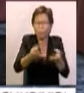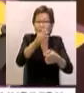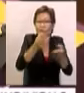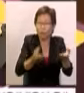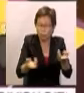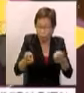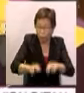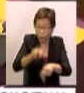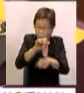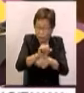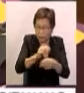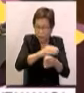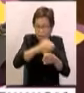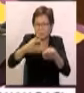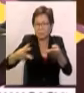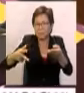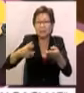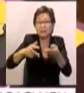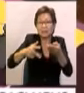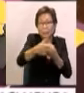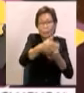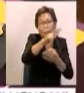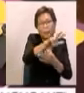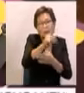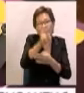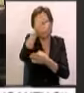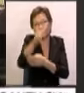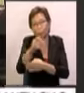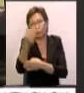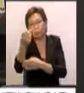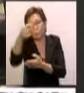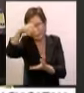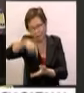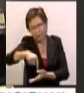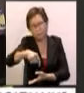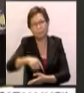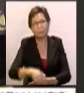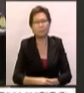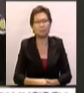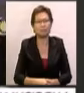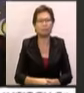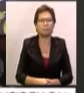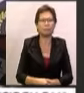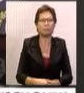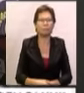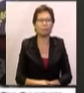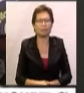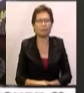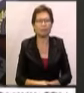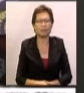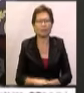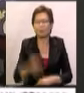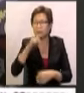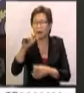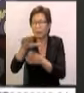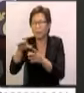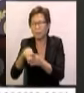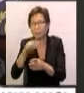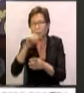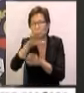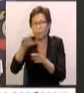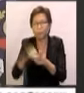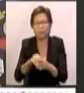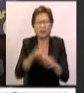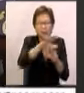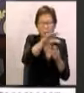mereka akan tamat pada 31 Disember ini. Fahamkan ada yang staf terlibat, bukan semua, itu yang terlibat